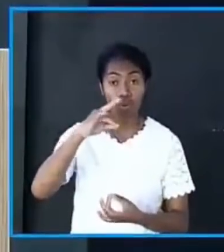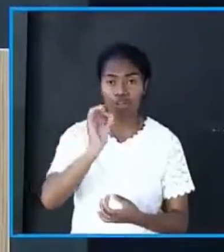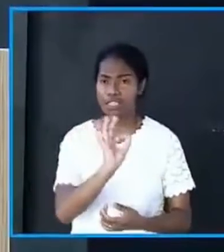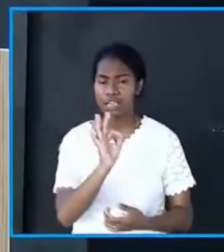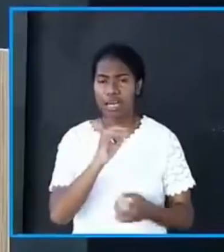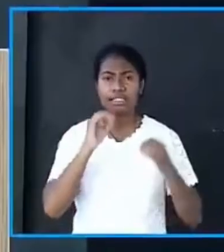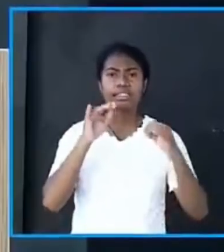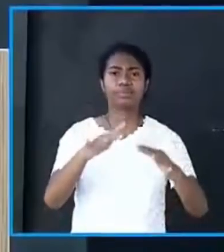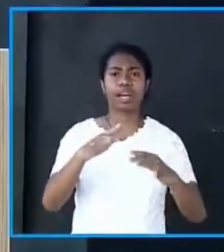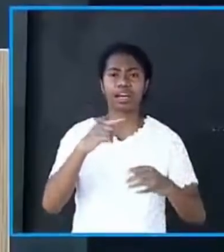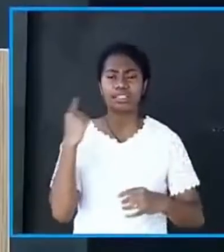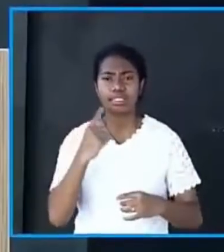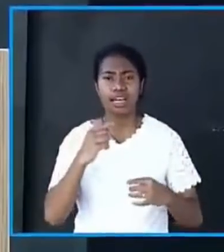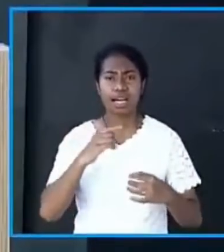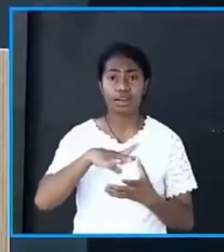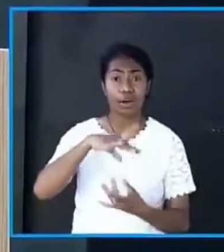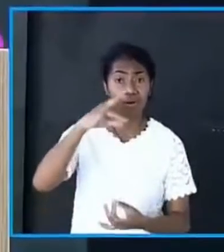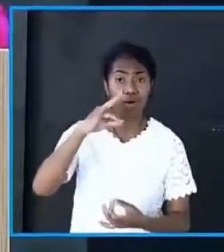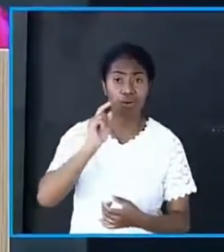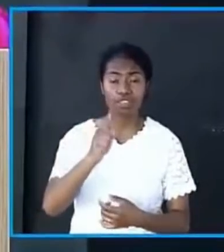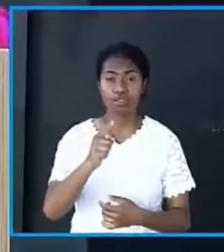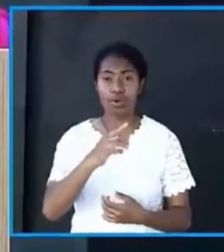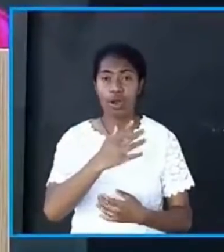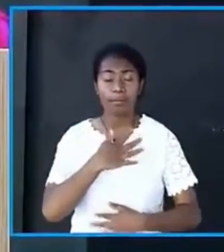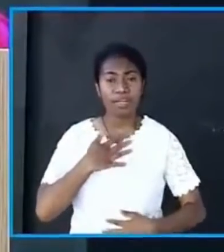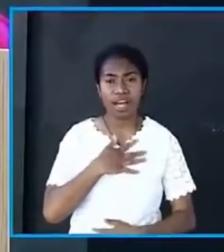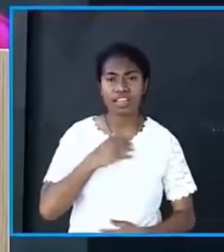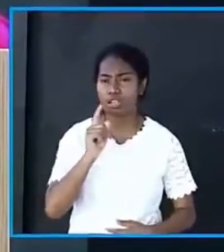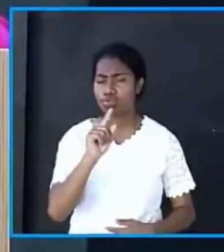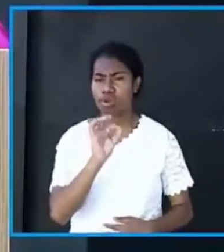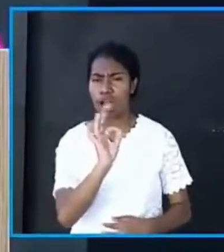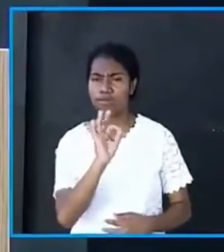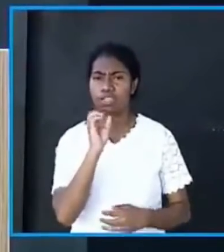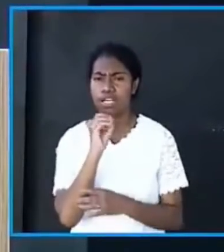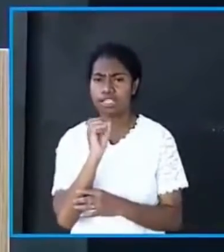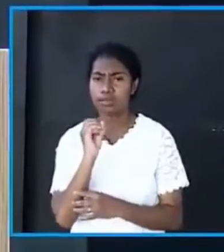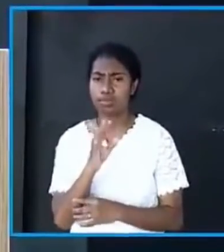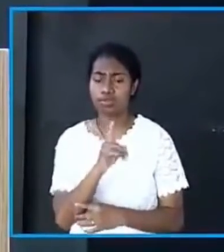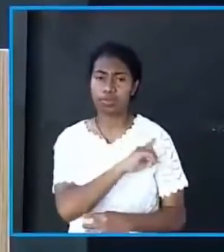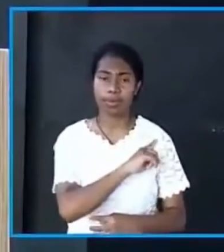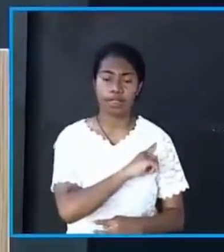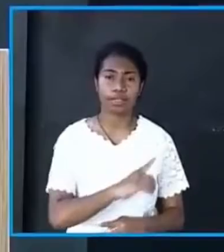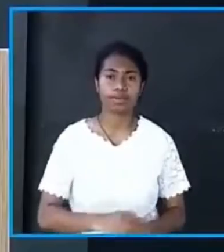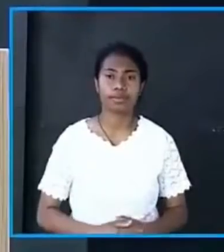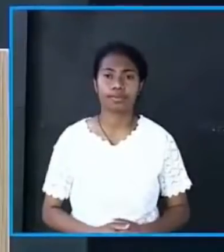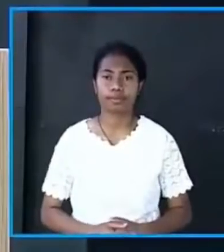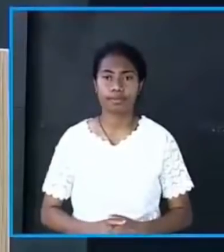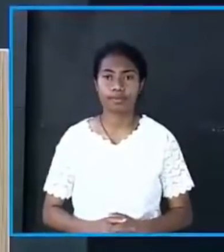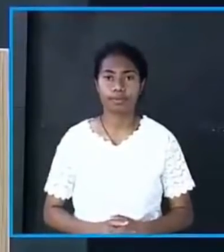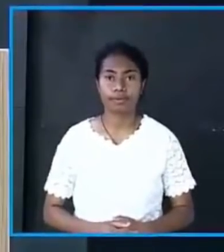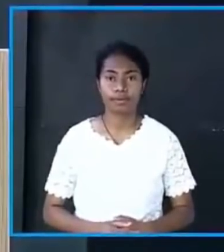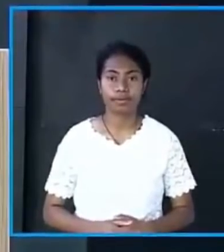antara binatang-binatang dan Allah tidak bisa konek Seperti